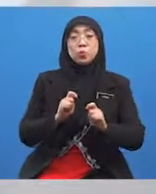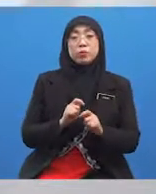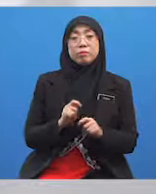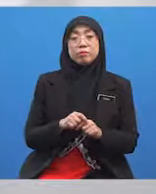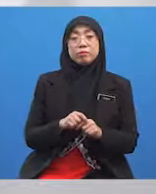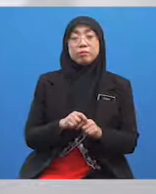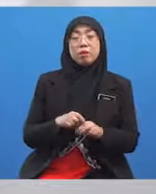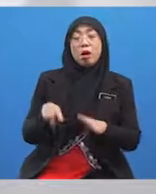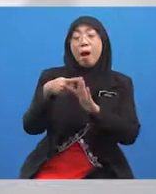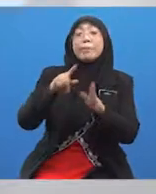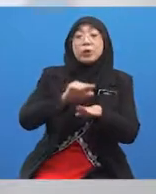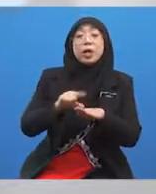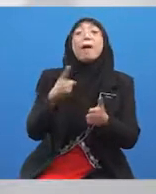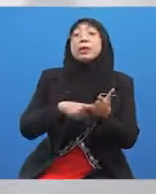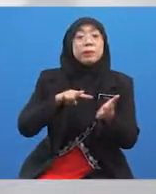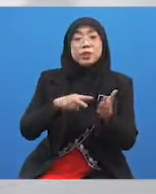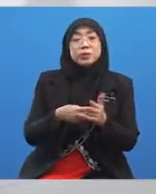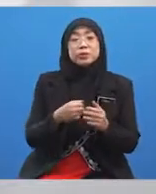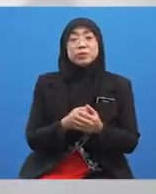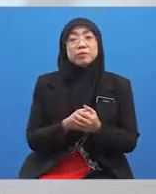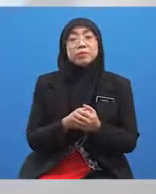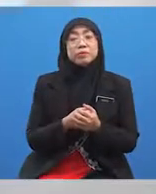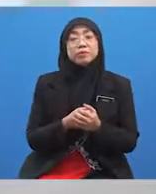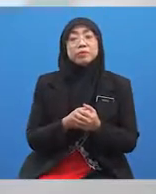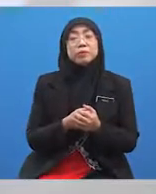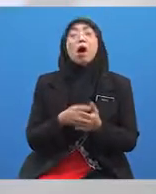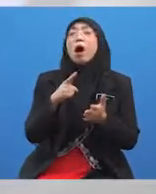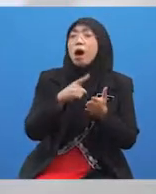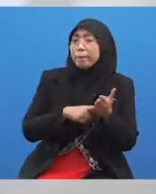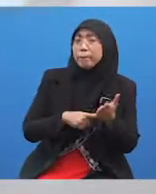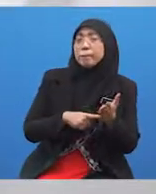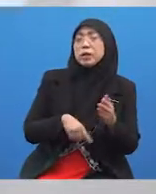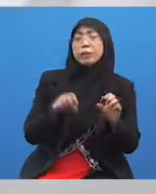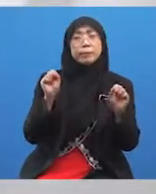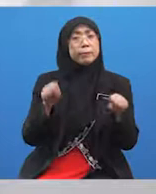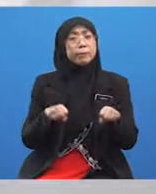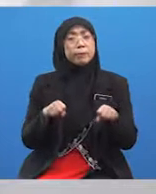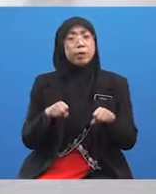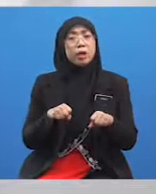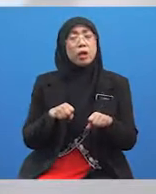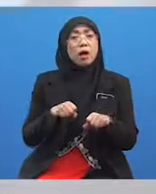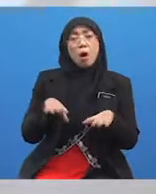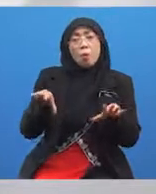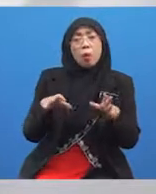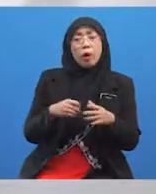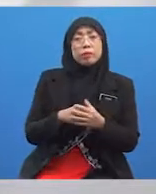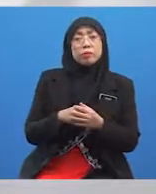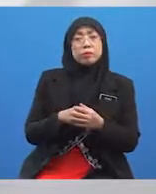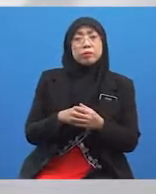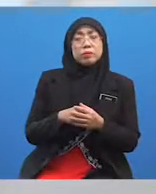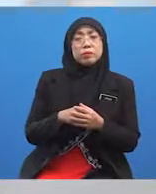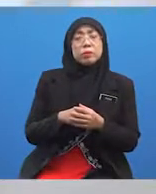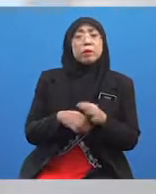pelajar. Faktor-faktor yang mempengaruhi keputusan yang perlu dibuat sebelum membeli sesuatu produk yang dipengaruhi dengan